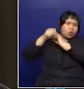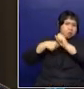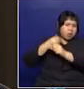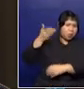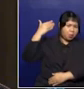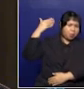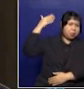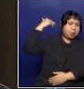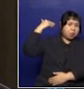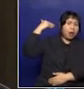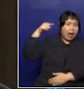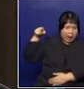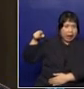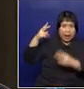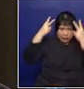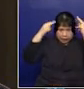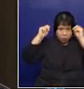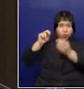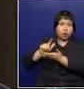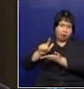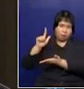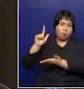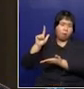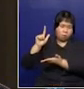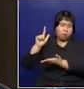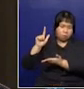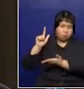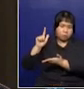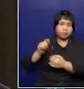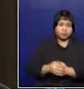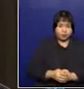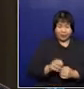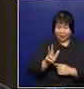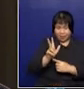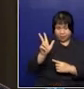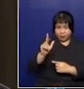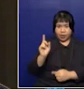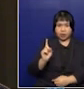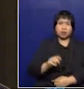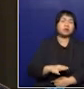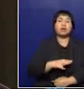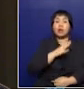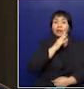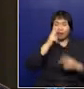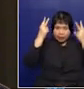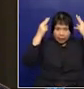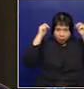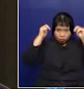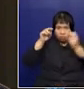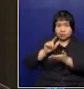นไม่รู้ท่านนายกต้องลาออกฮะนี่คือข้อ2นะฮะข้อ3ฮะ เมื่อนายกลาออกแล้วนะฮ